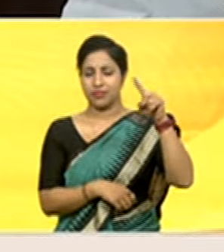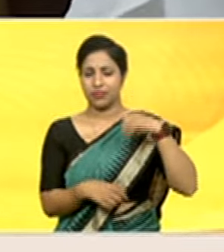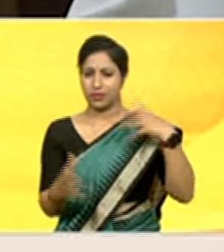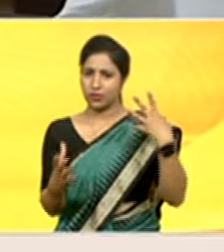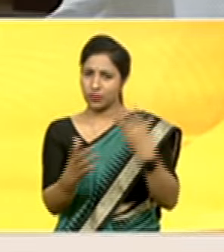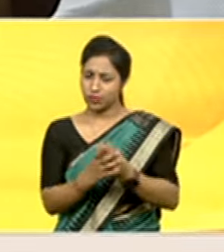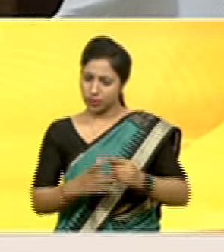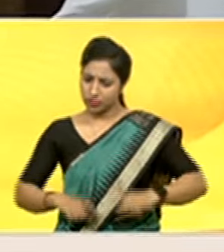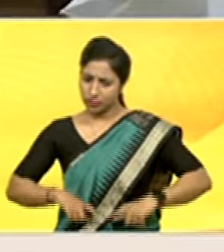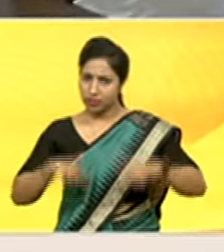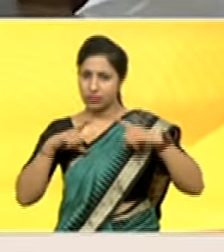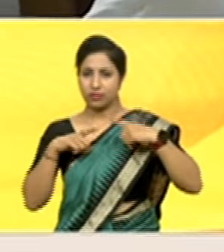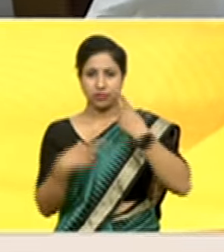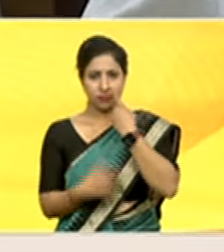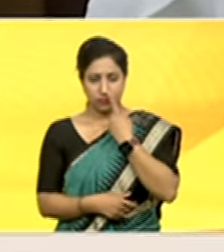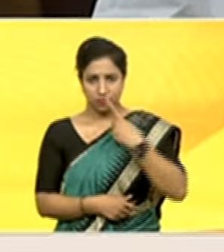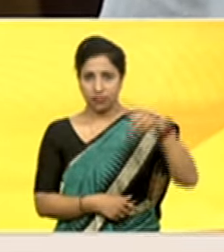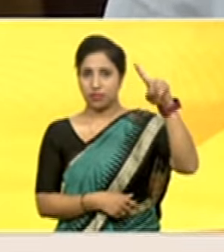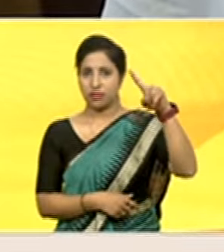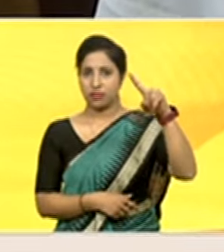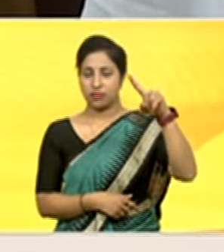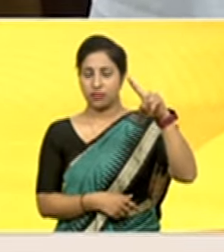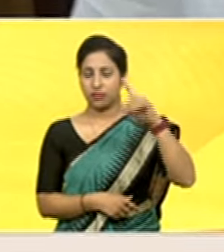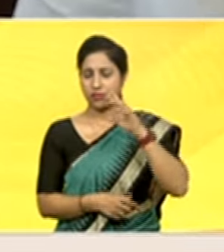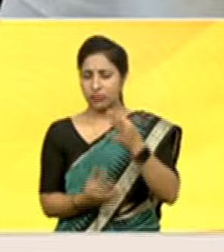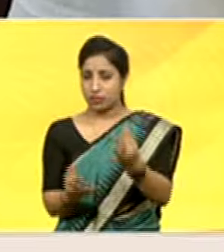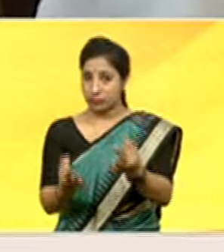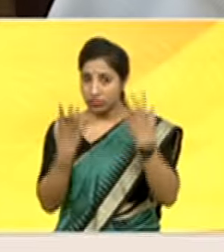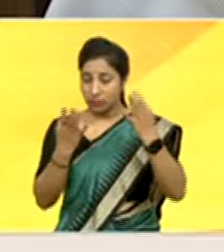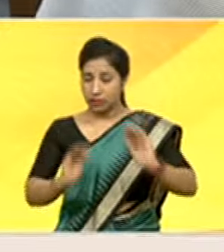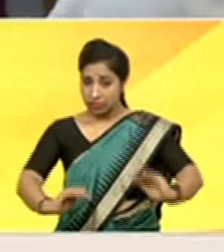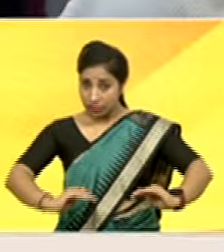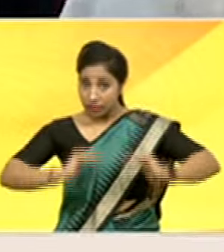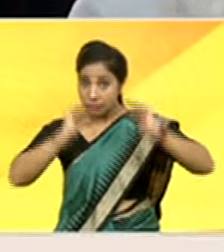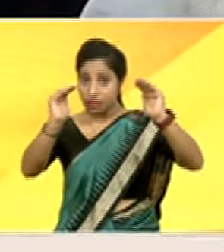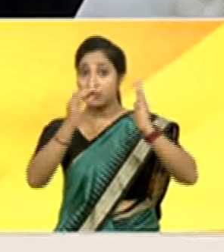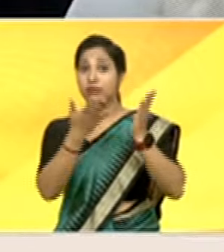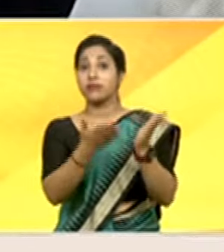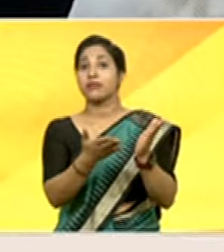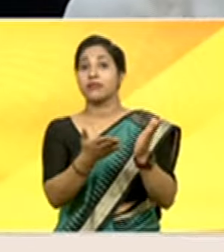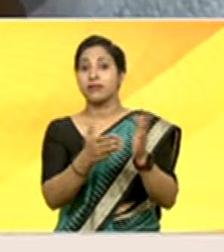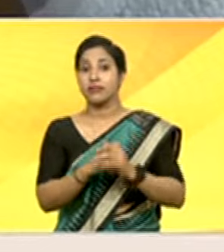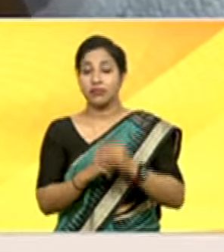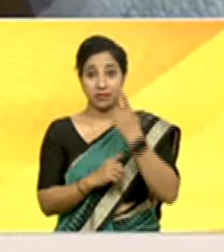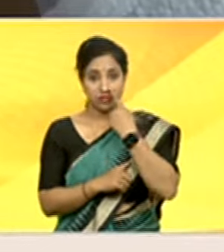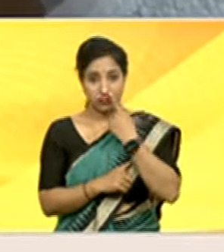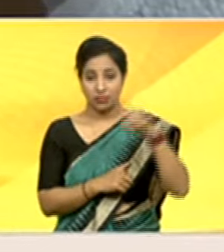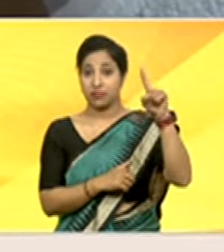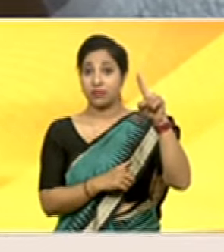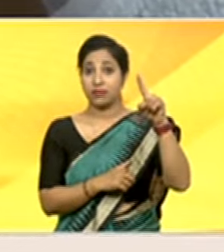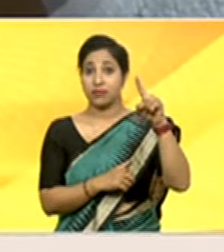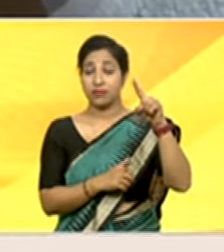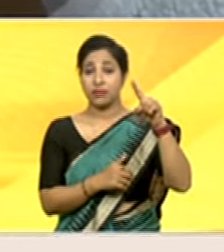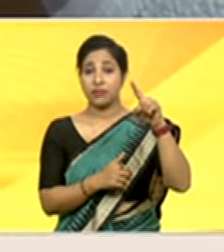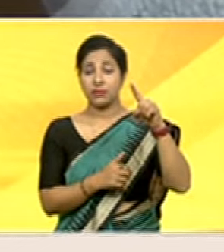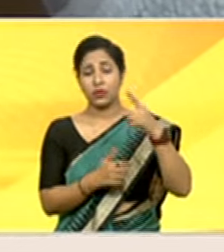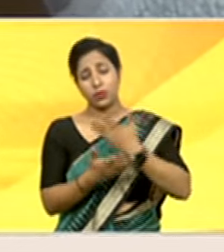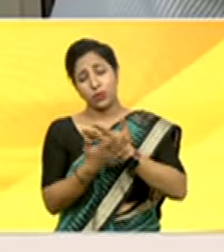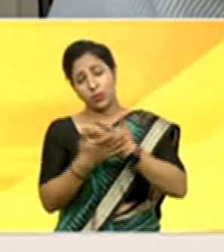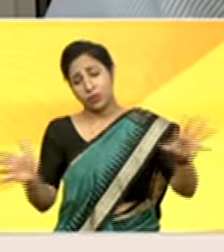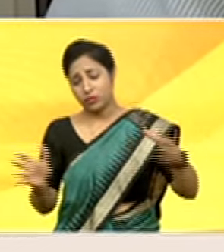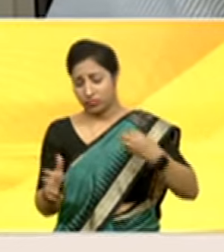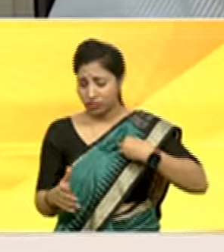सब के जीवन में मां का दर्जा सबसे उचा होता है मां हर दुख